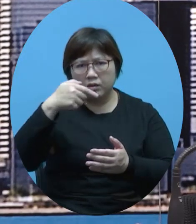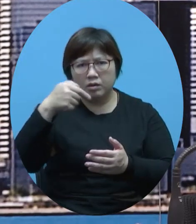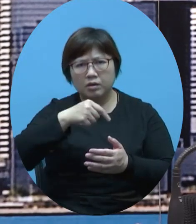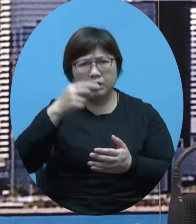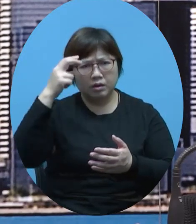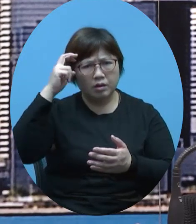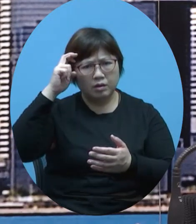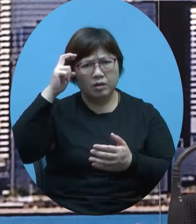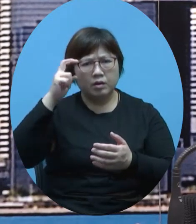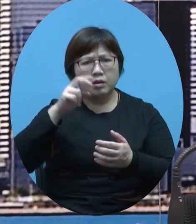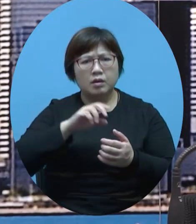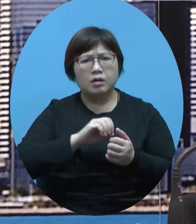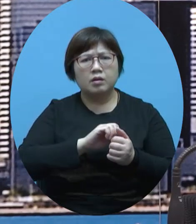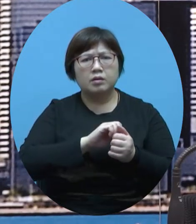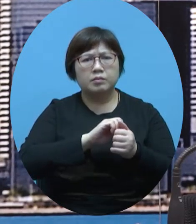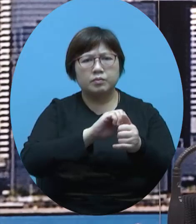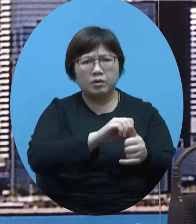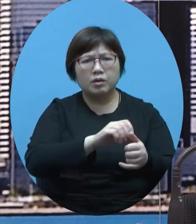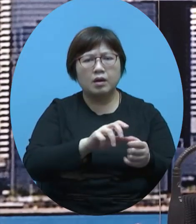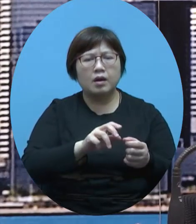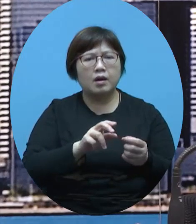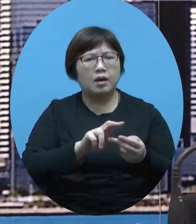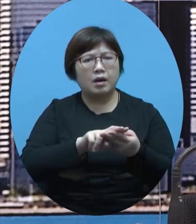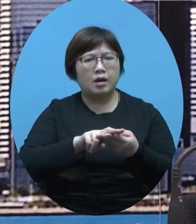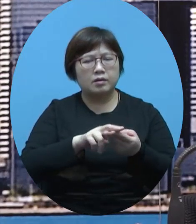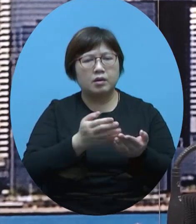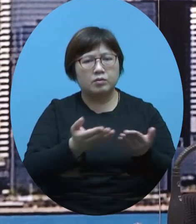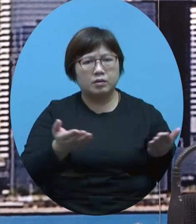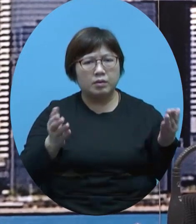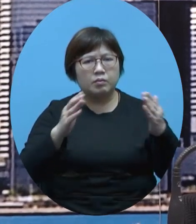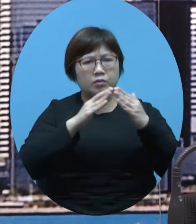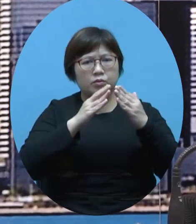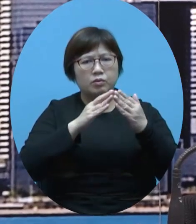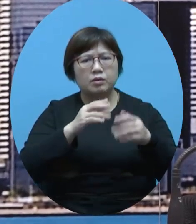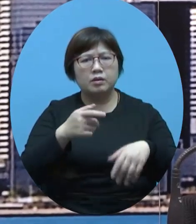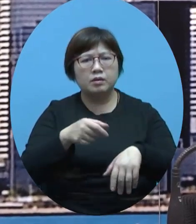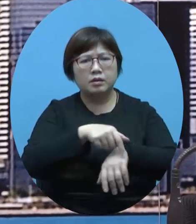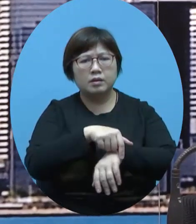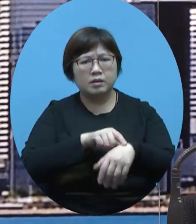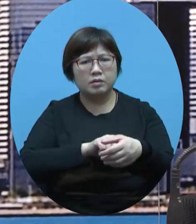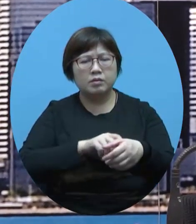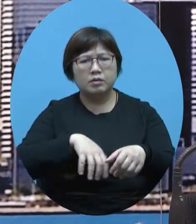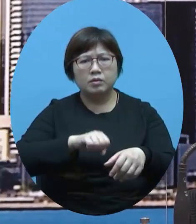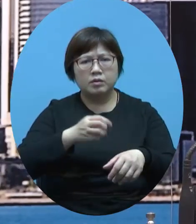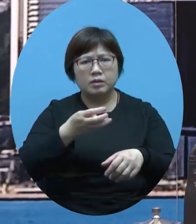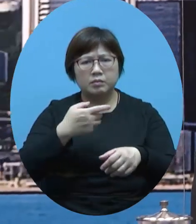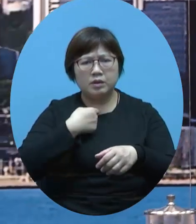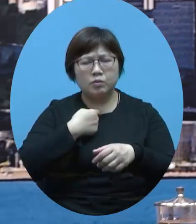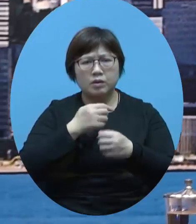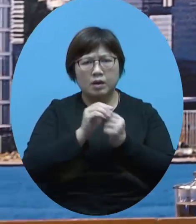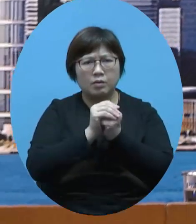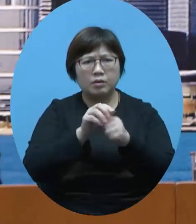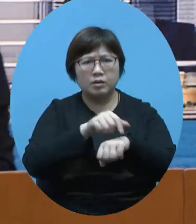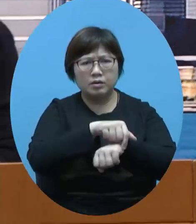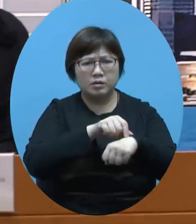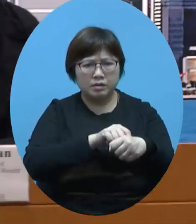哋去亞洲博物館嗰度等啊？同埋即係手帶，相信而家個用量都少咗，其實會唔會都要求佢哋帶翻手帶，而唔係淨係